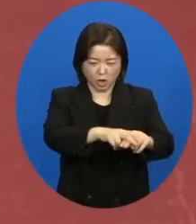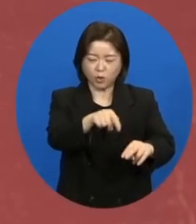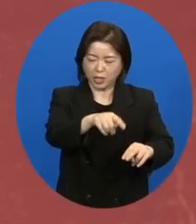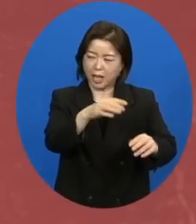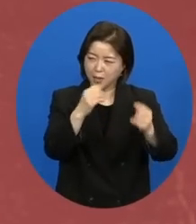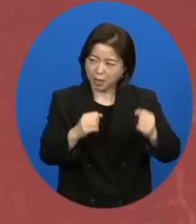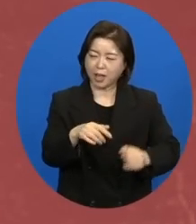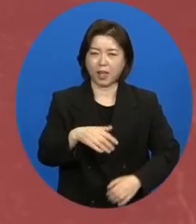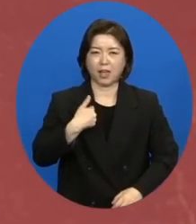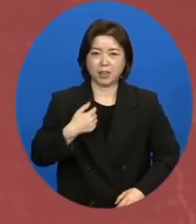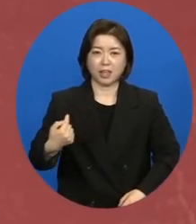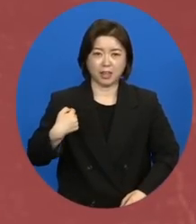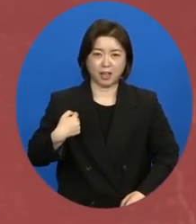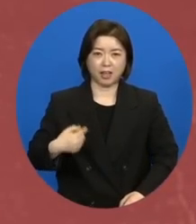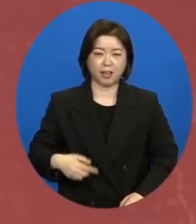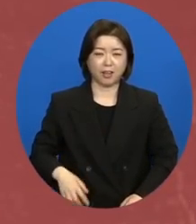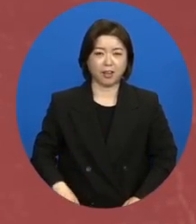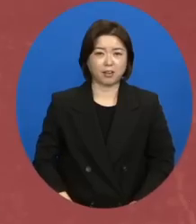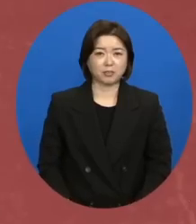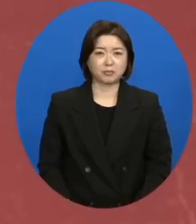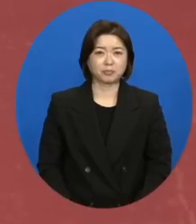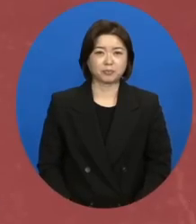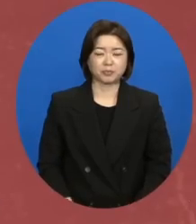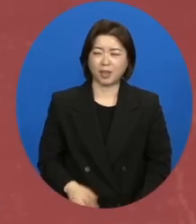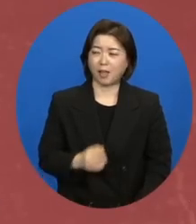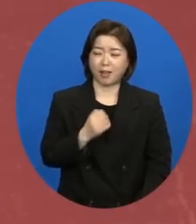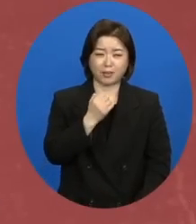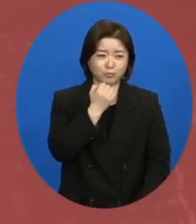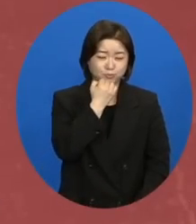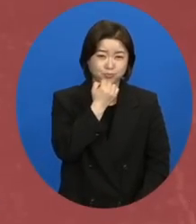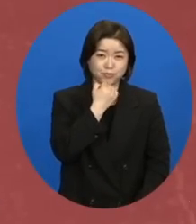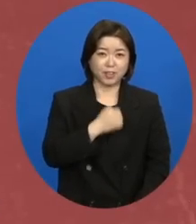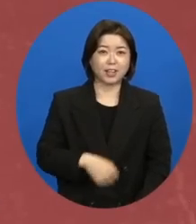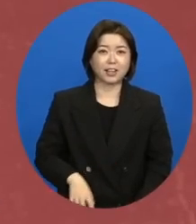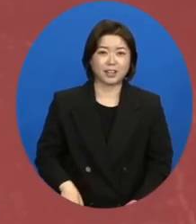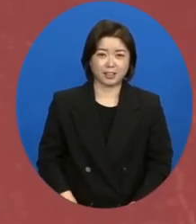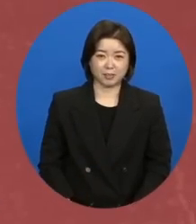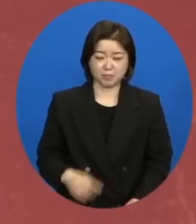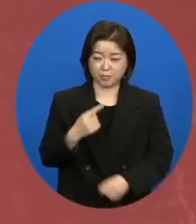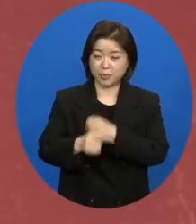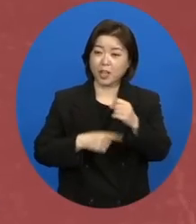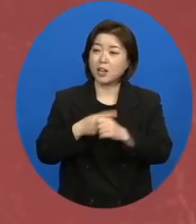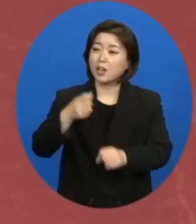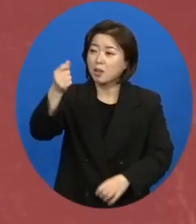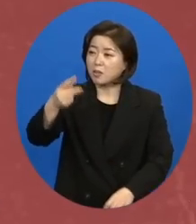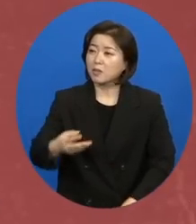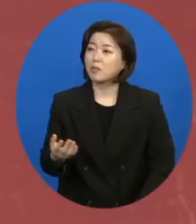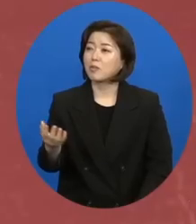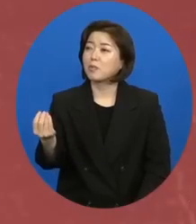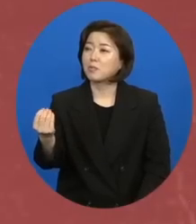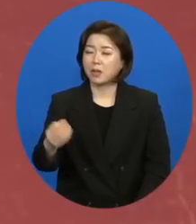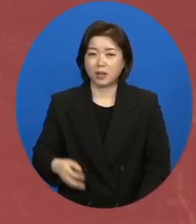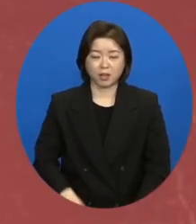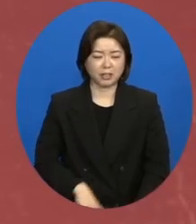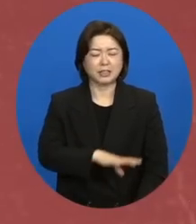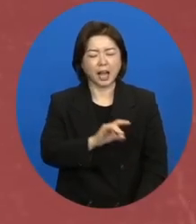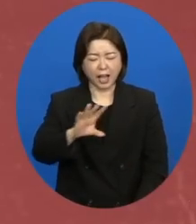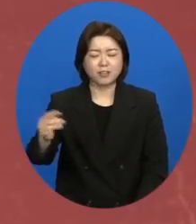자기가. 그래서 또 내가 이제 웃겨서 1년에 몇 번 오세요? 그랬더니 가끔 와요!